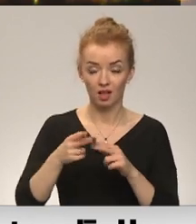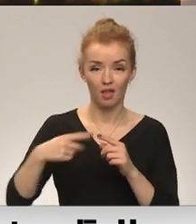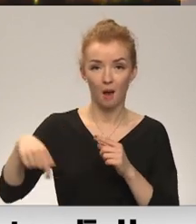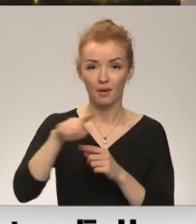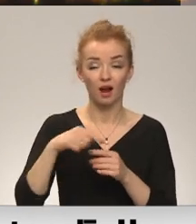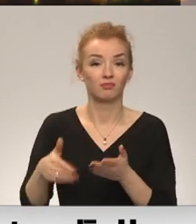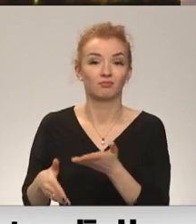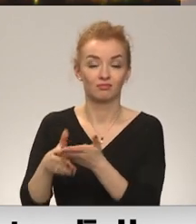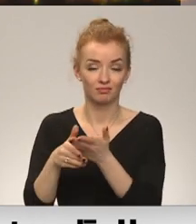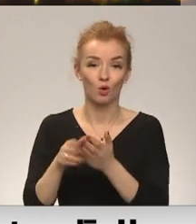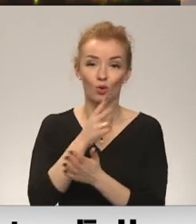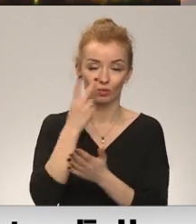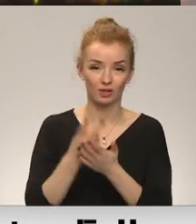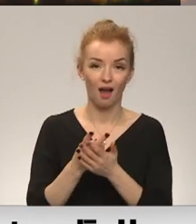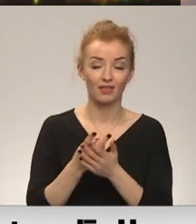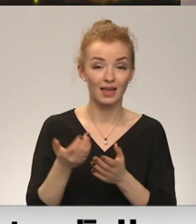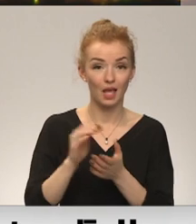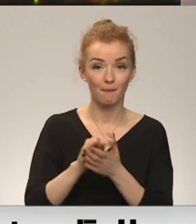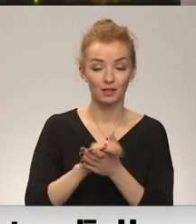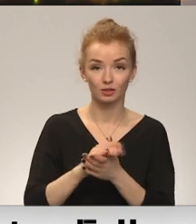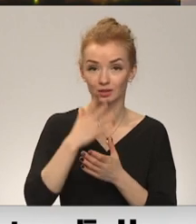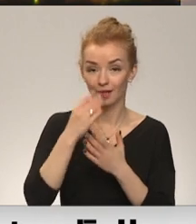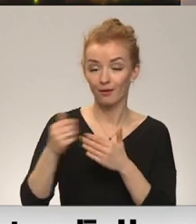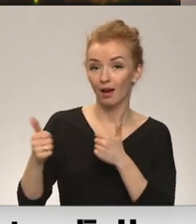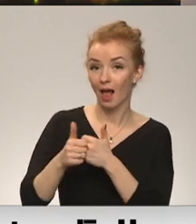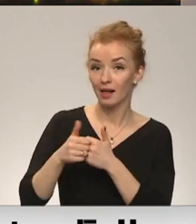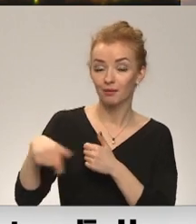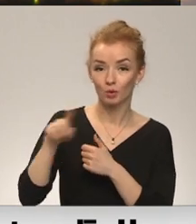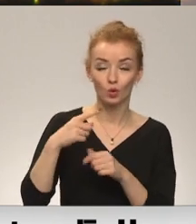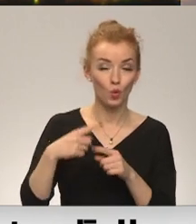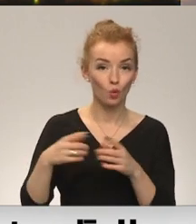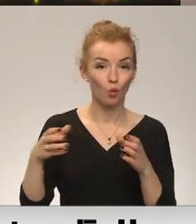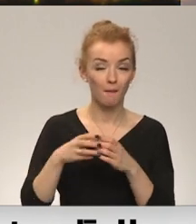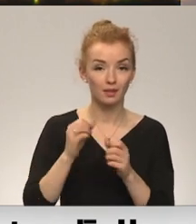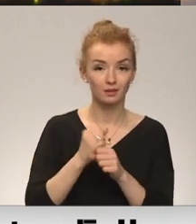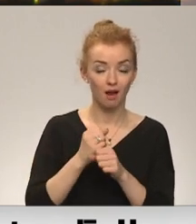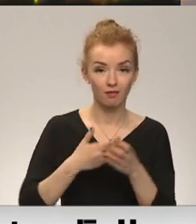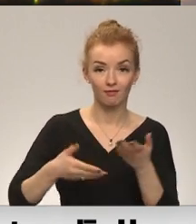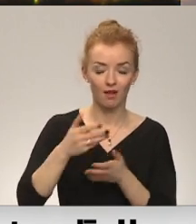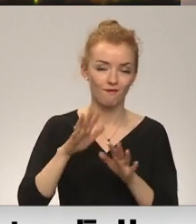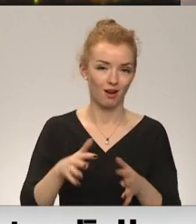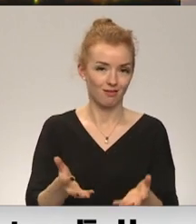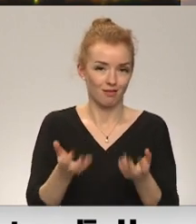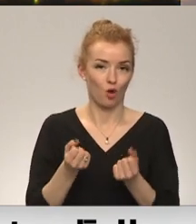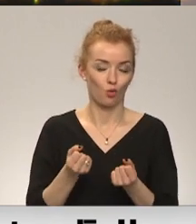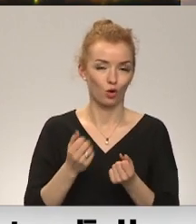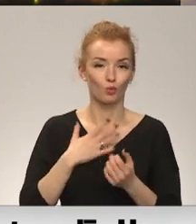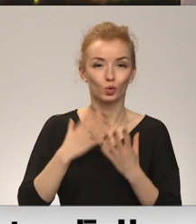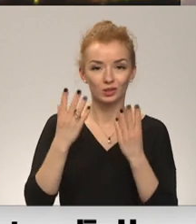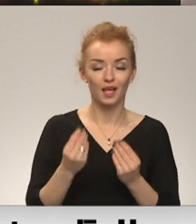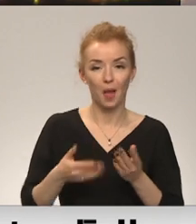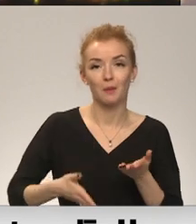iedzīvotājiem, tāpēc uzskata, ka iepazīstot savus tuvākos kaimiņus un apvienojot spēkus ikdienā, varam tikai iegūt, jo mūsdienās vēlme